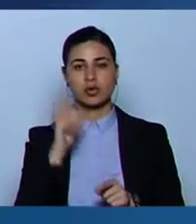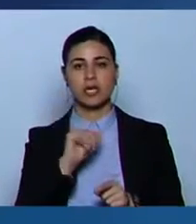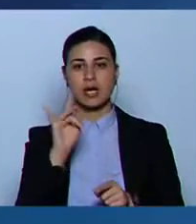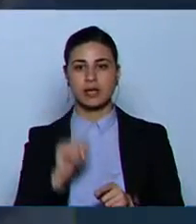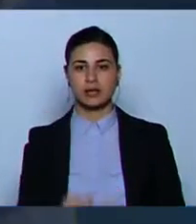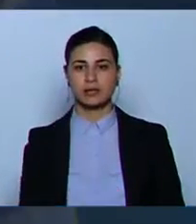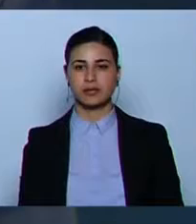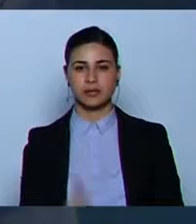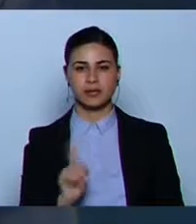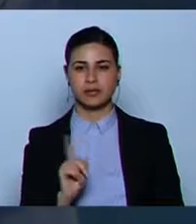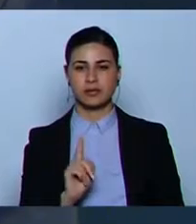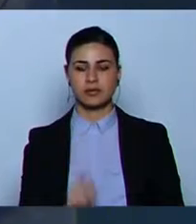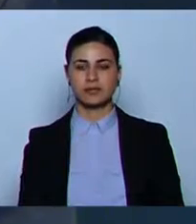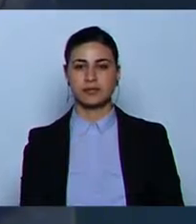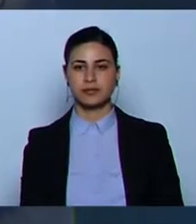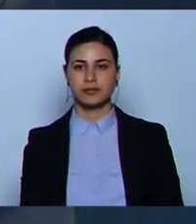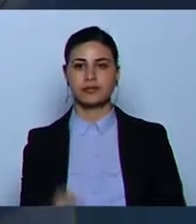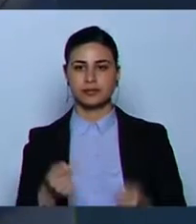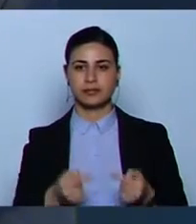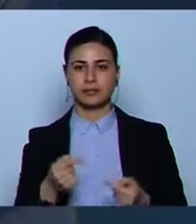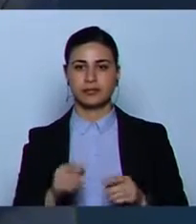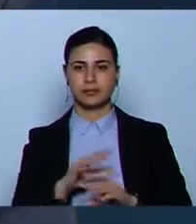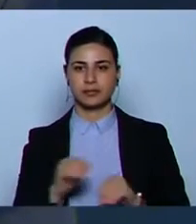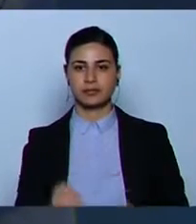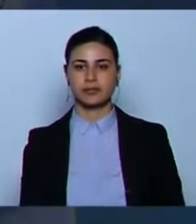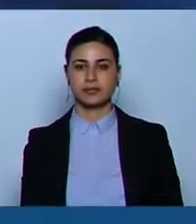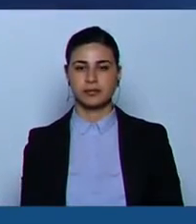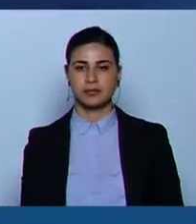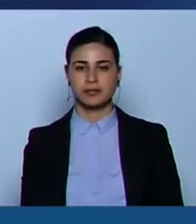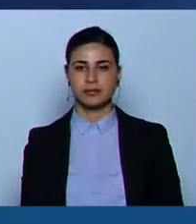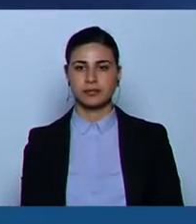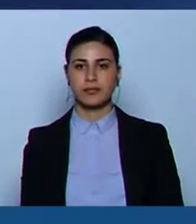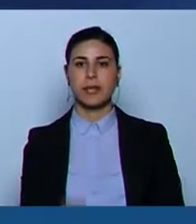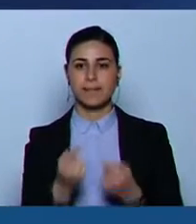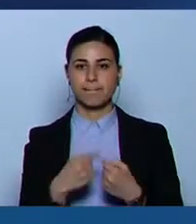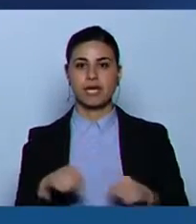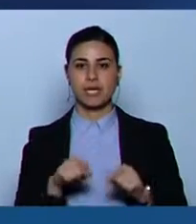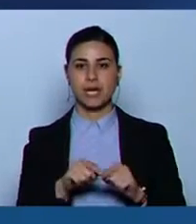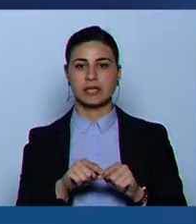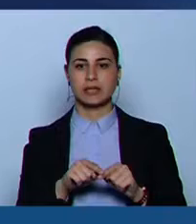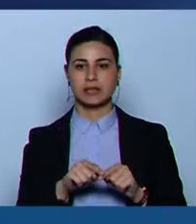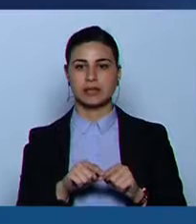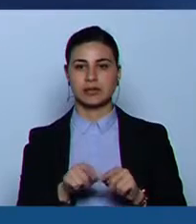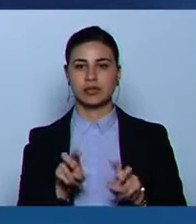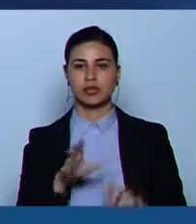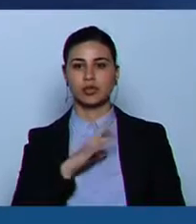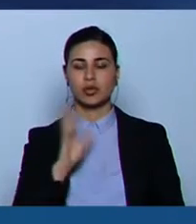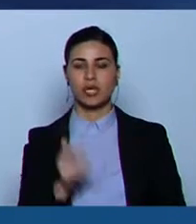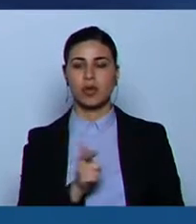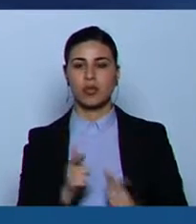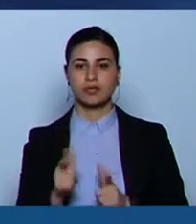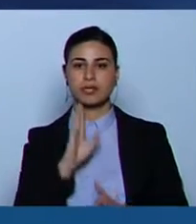ეს ფედერალიზმი, ანუ აქ არის საუბარი ბოდანში შვიდი ქალაქის გამო. ფედერაცია. მაგ ფედერაციულ პრინციპად და